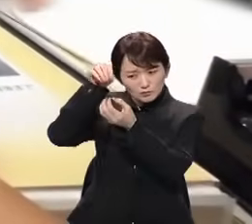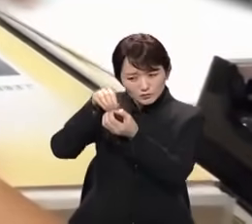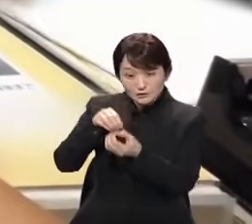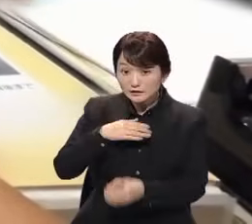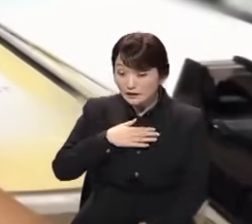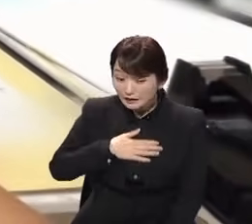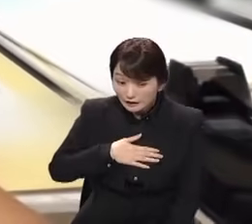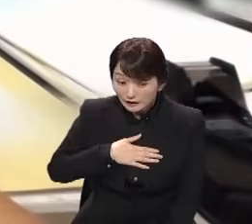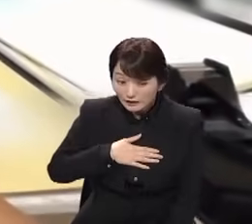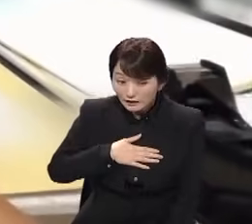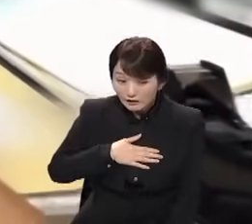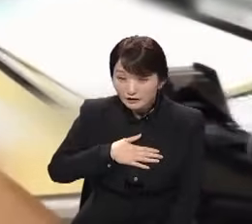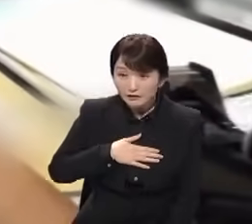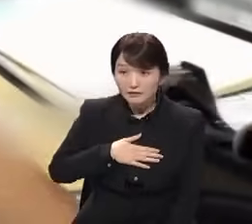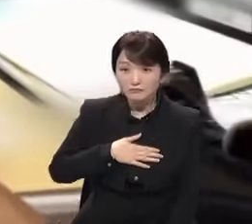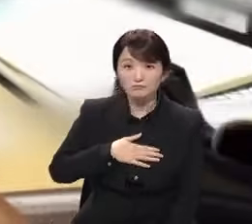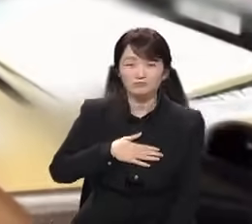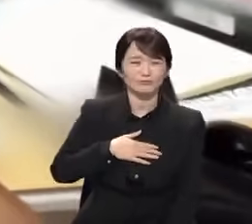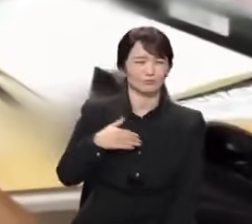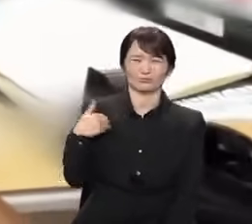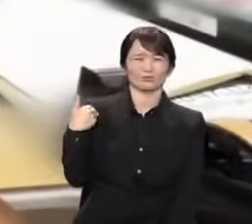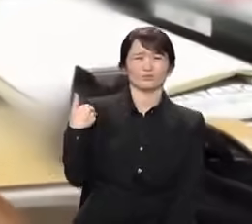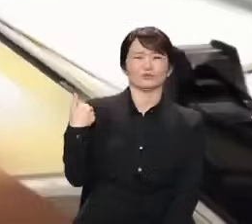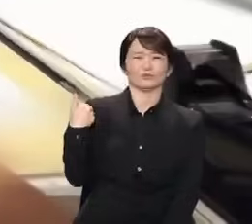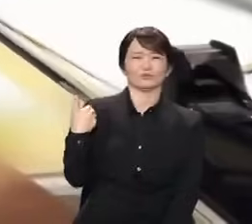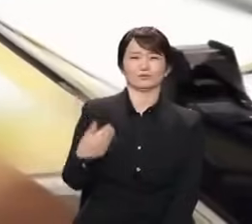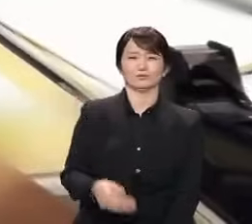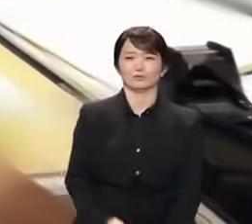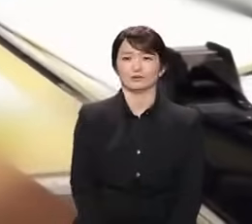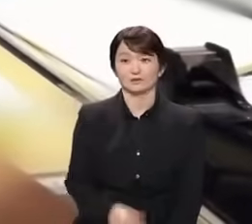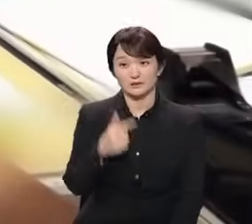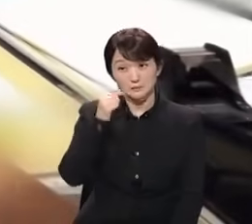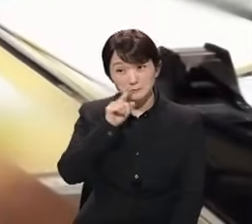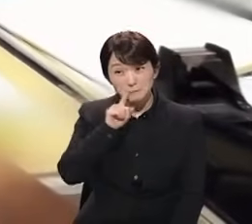日本の風習はわかりますか? No.